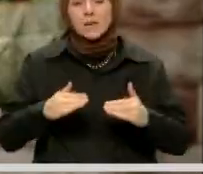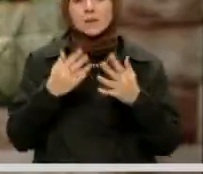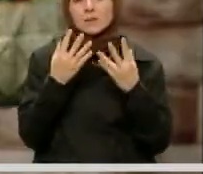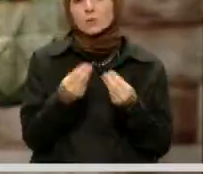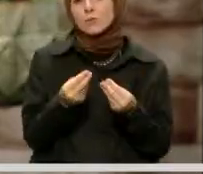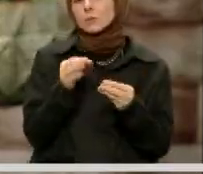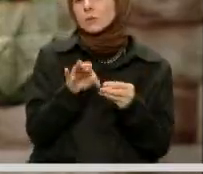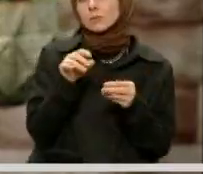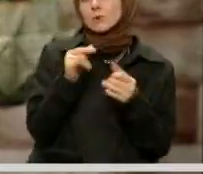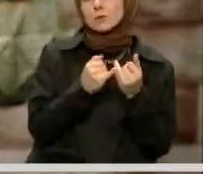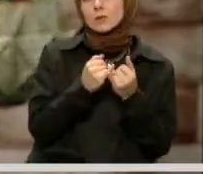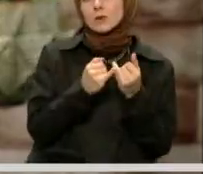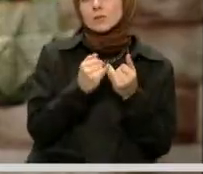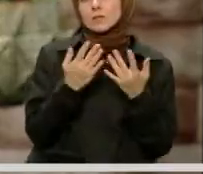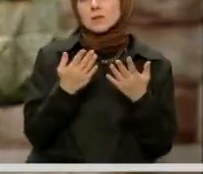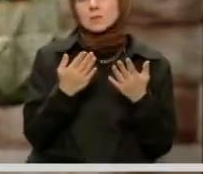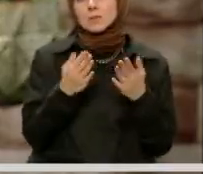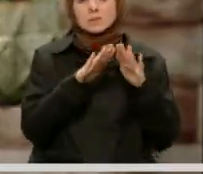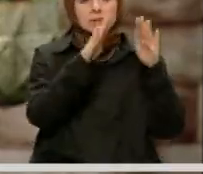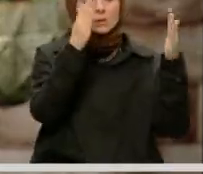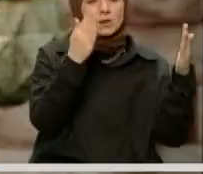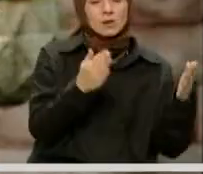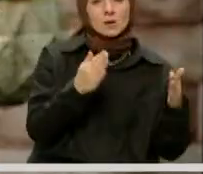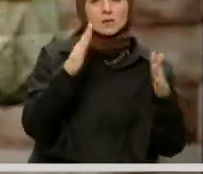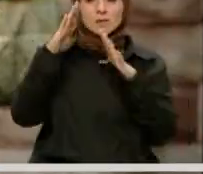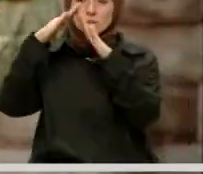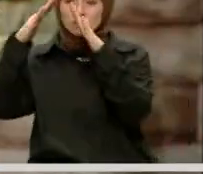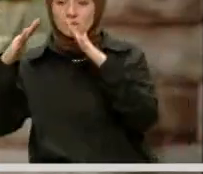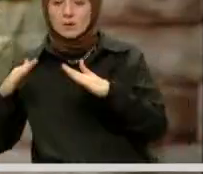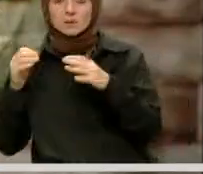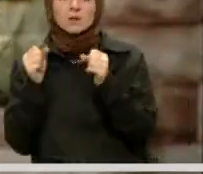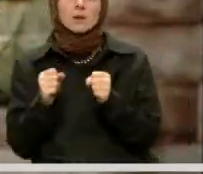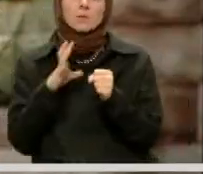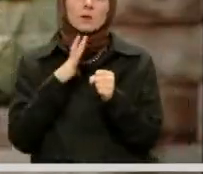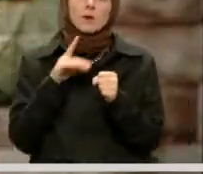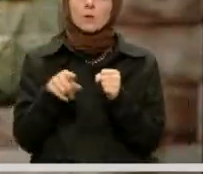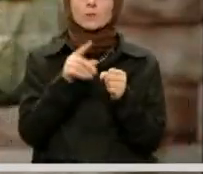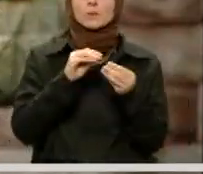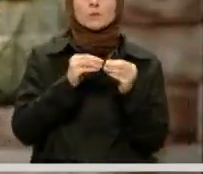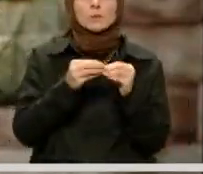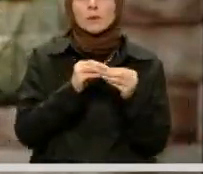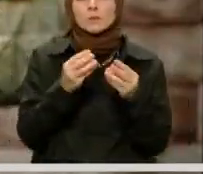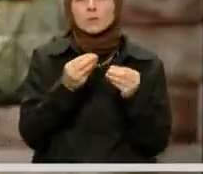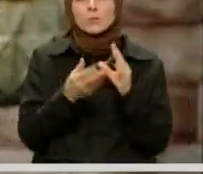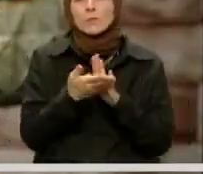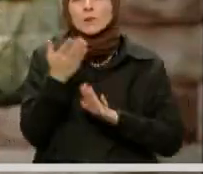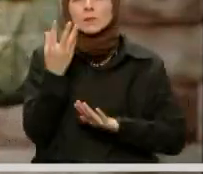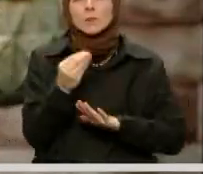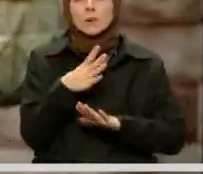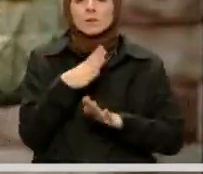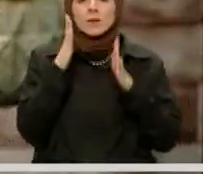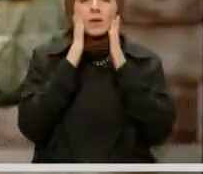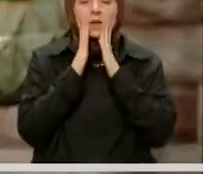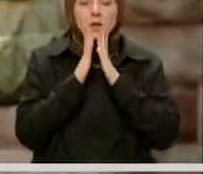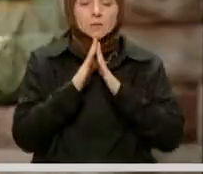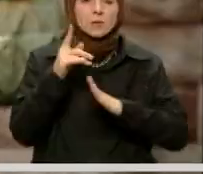konteynerlarda, çadırlarda ikamet ediyorlar, konaklıyorlar. Onların sıkıntıları şu an had safhada. Elhamdülillah